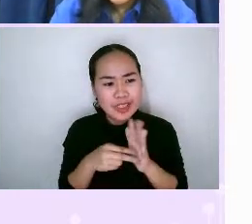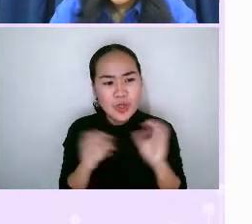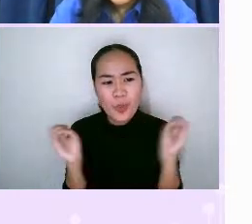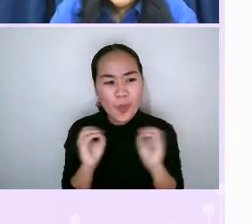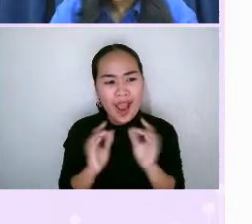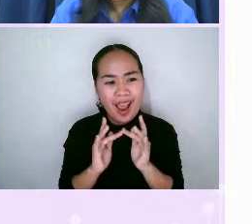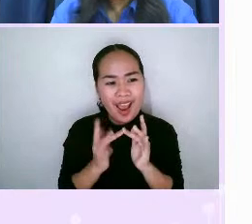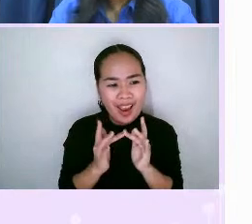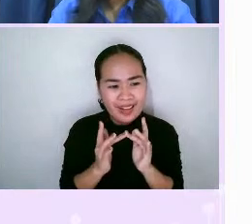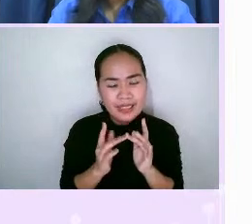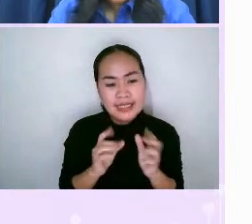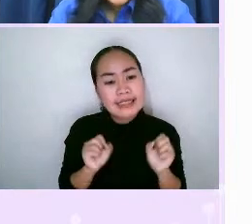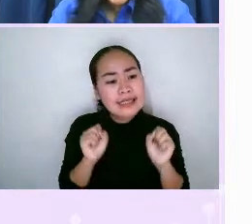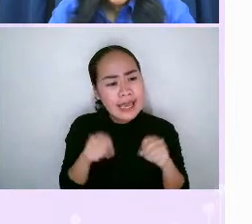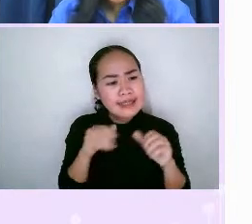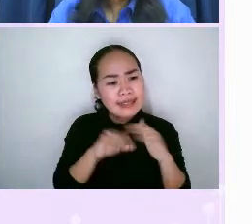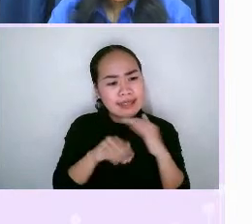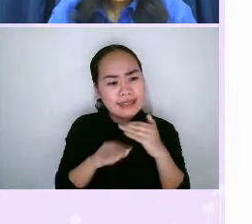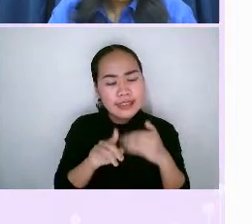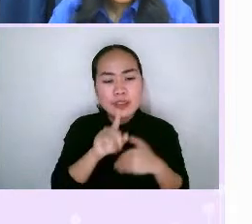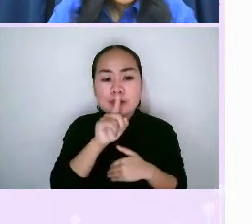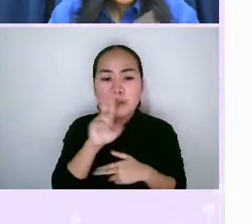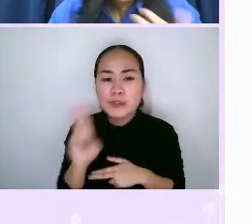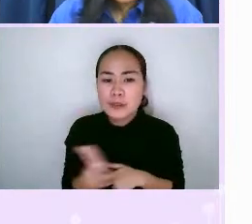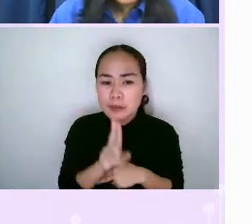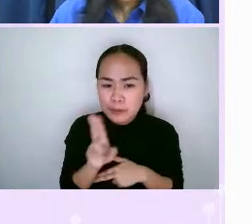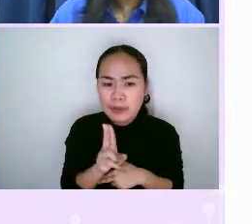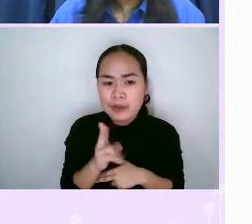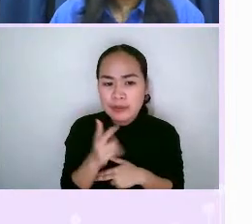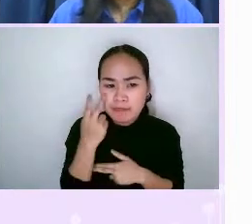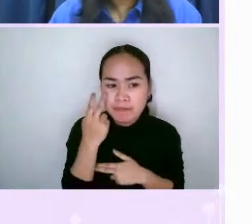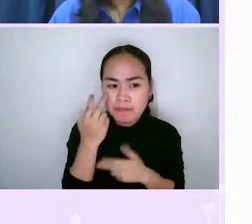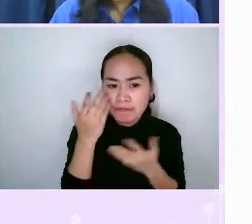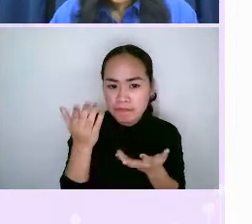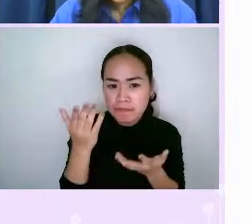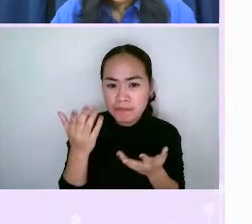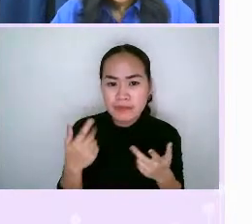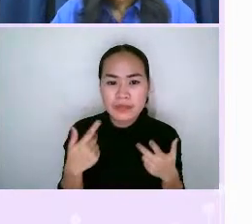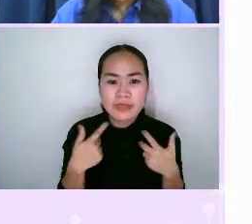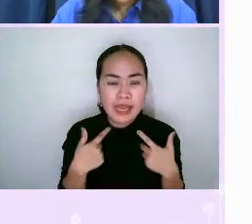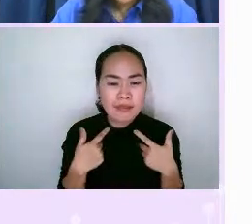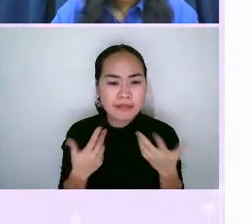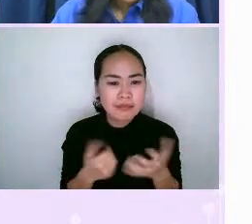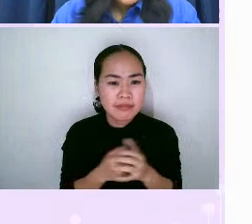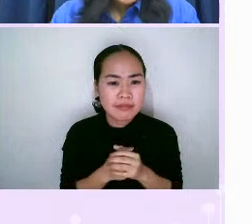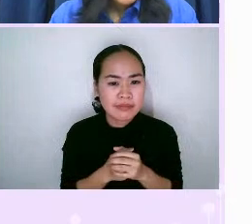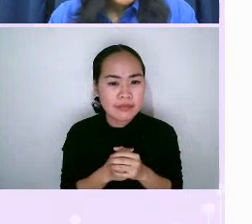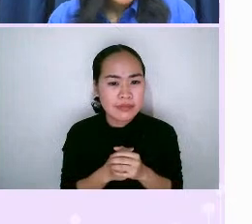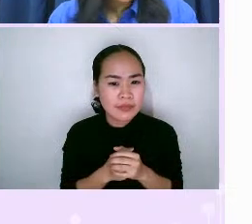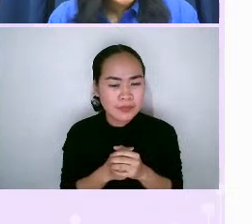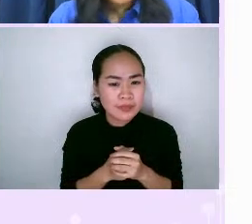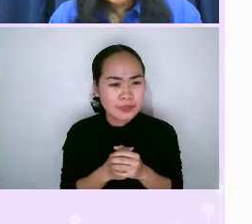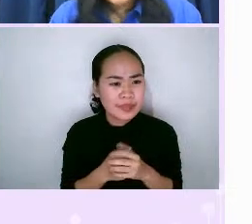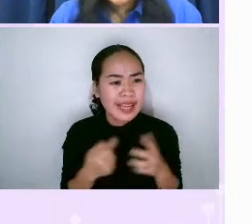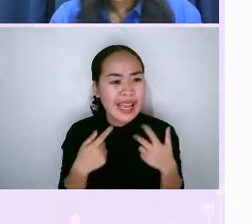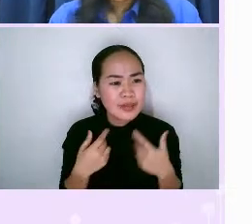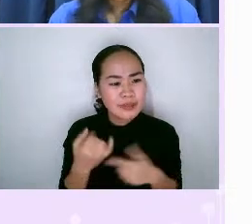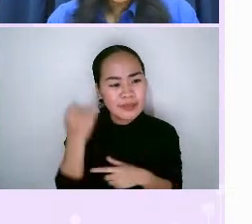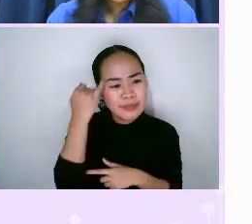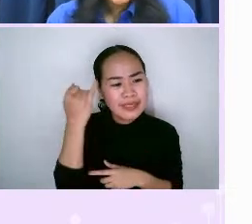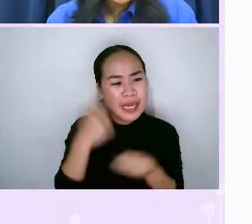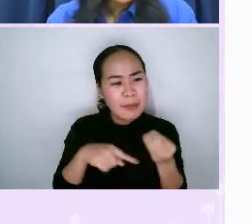mga accessibility features. Mahalaga rin po kasi na pag pinag-usapan natin ang idea na ang konsepto